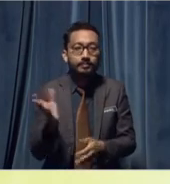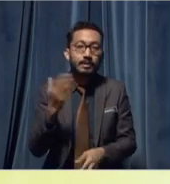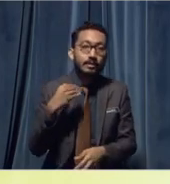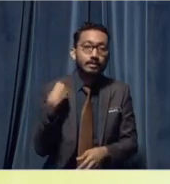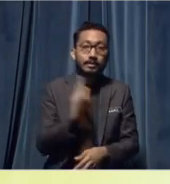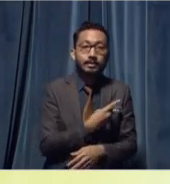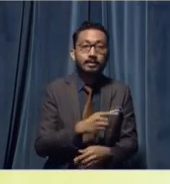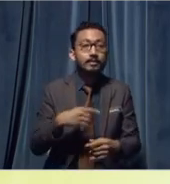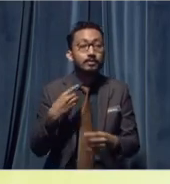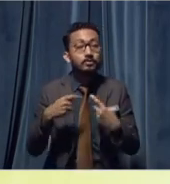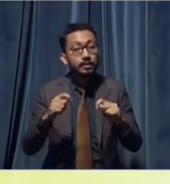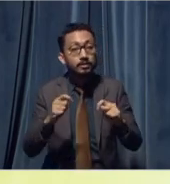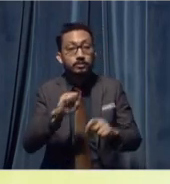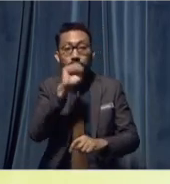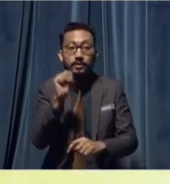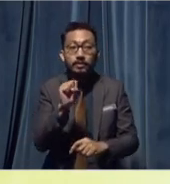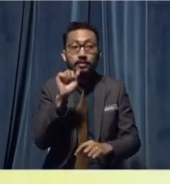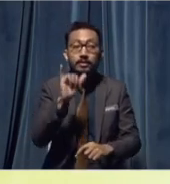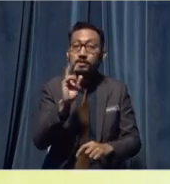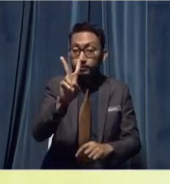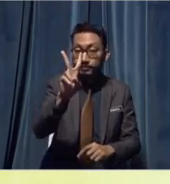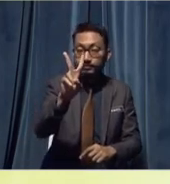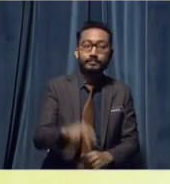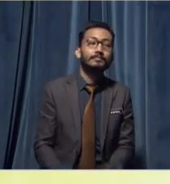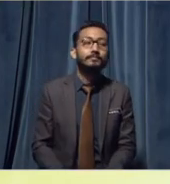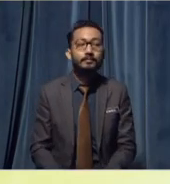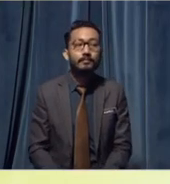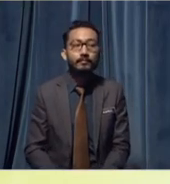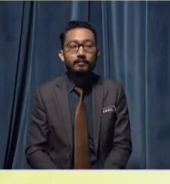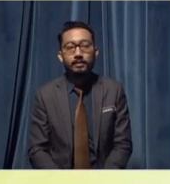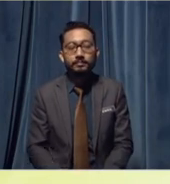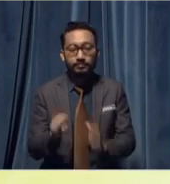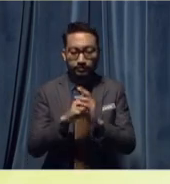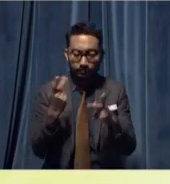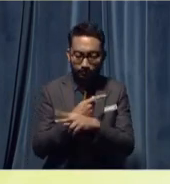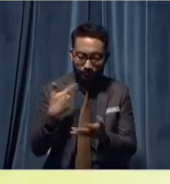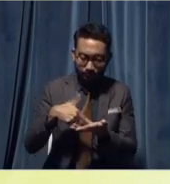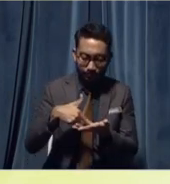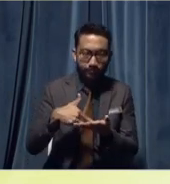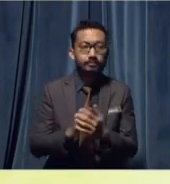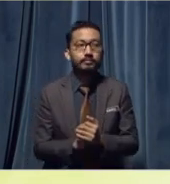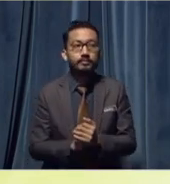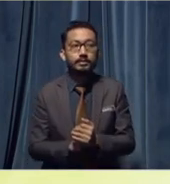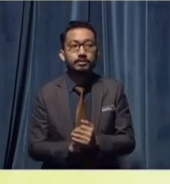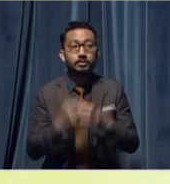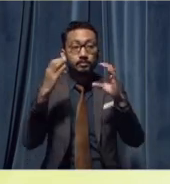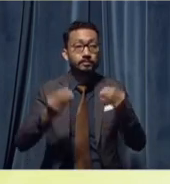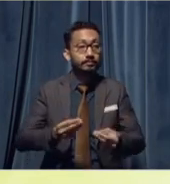mari kita cuba soalan yang kedua pula. Sekali lagi, cikgu